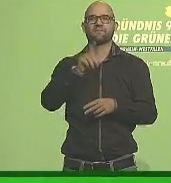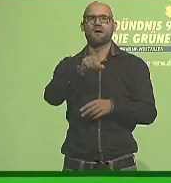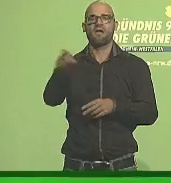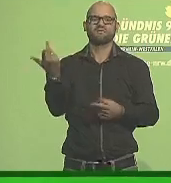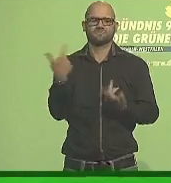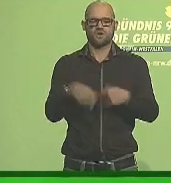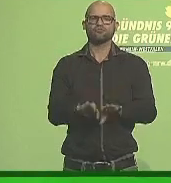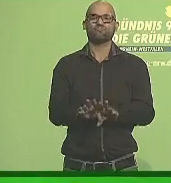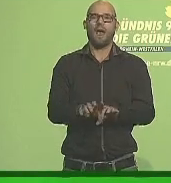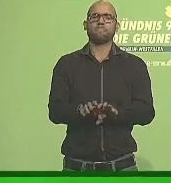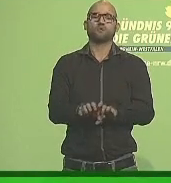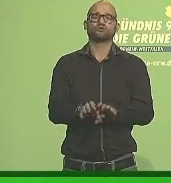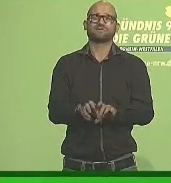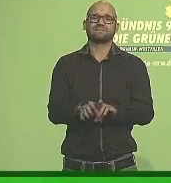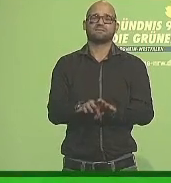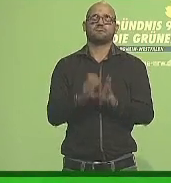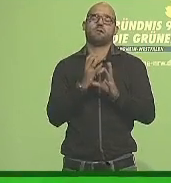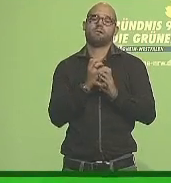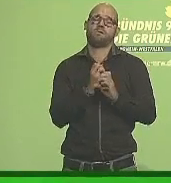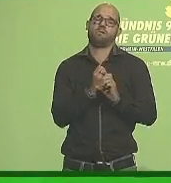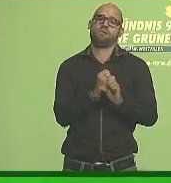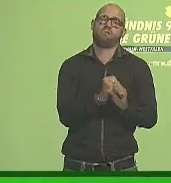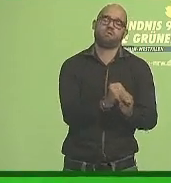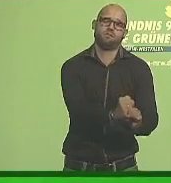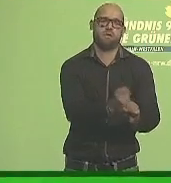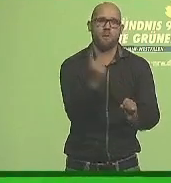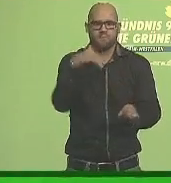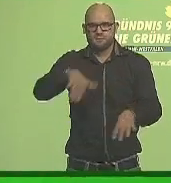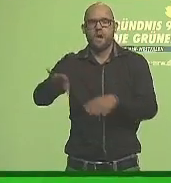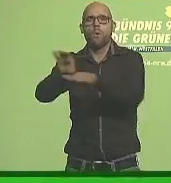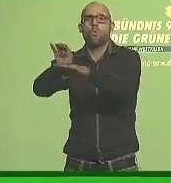Schreibmaschine festhält in Zeiten von Computer.